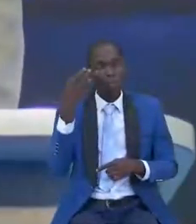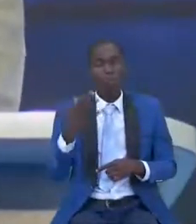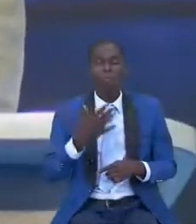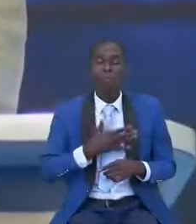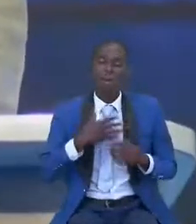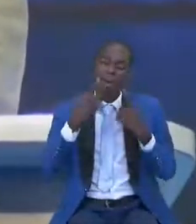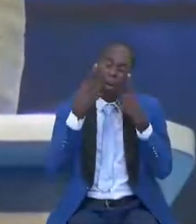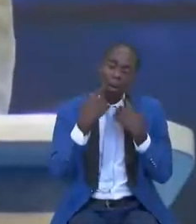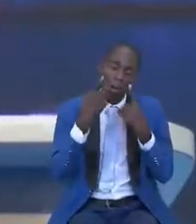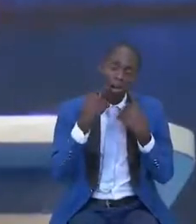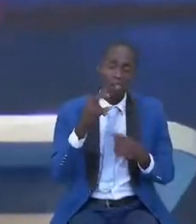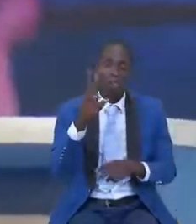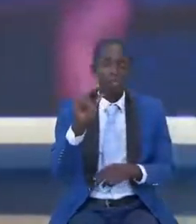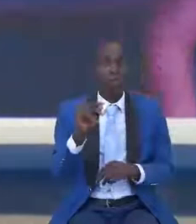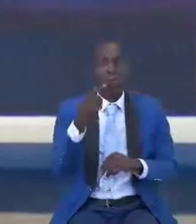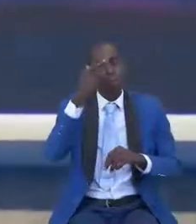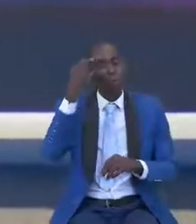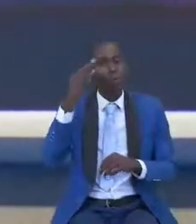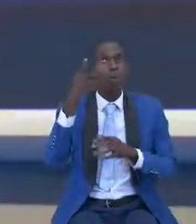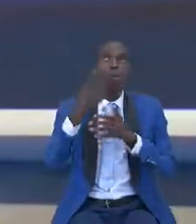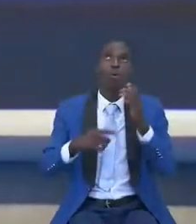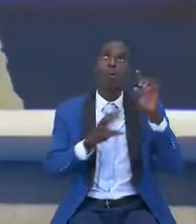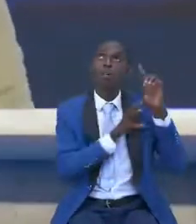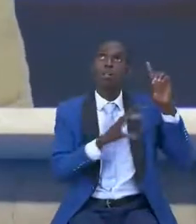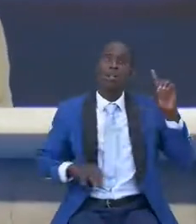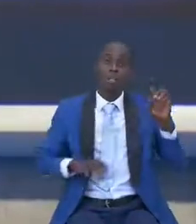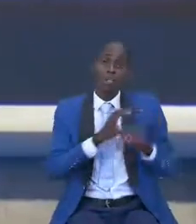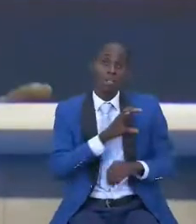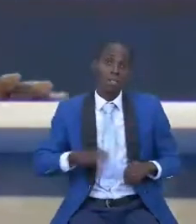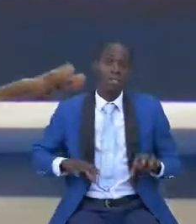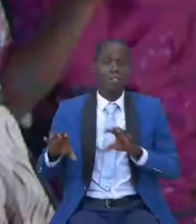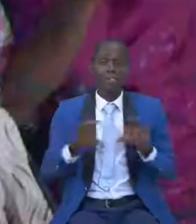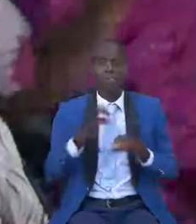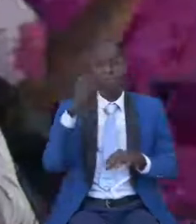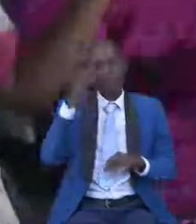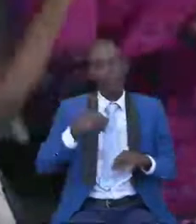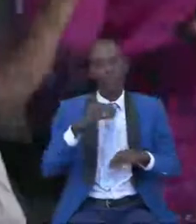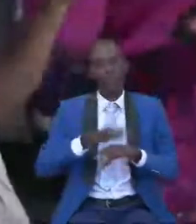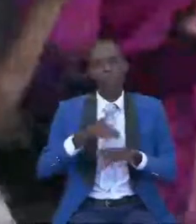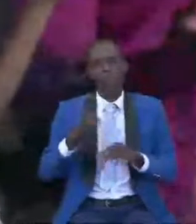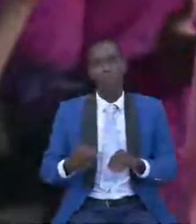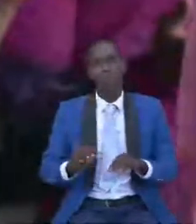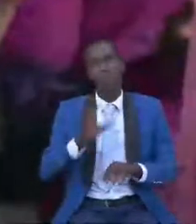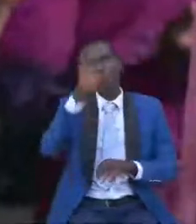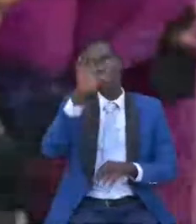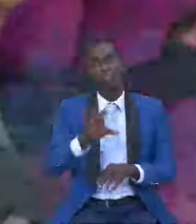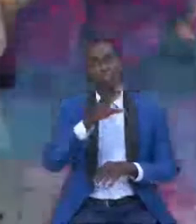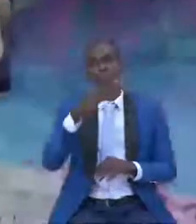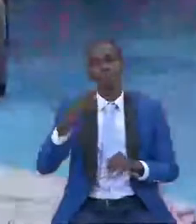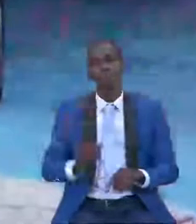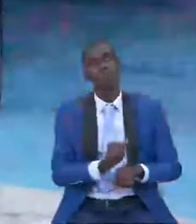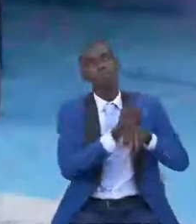Ce n'est pas sur la base de mes pleurs, mais sur la base de ce que Christ a fait sur la croix du